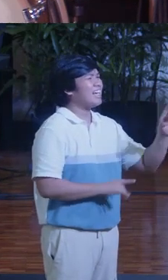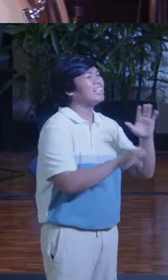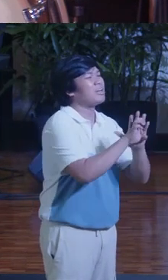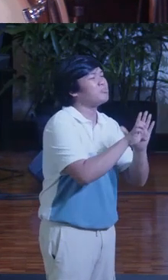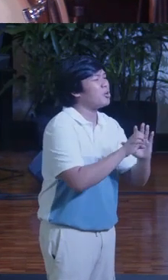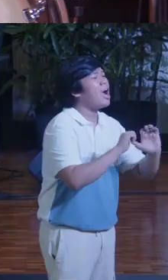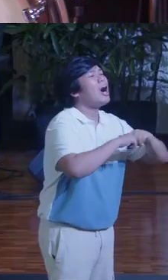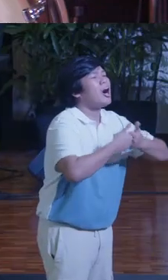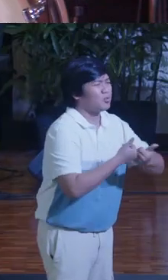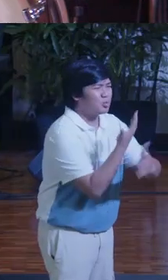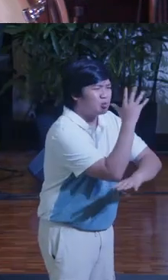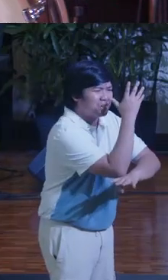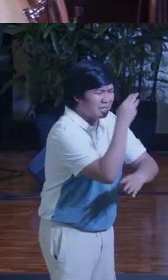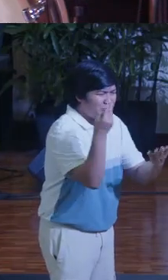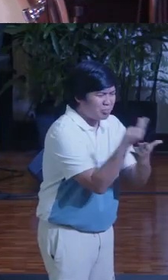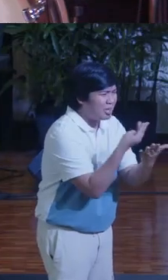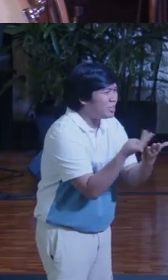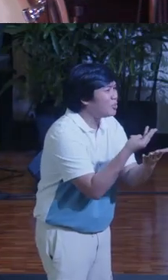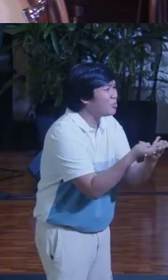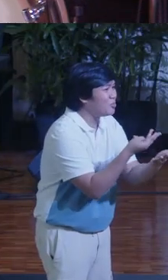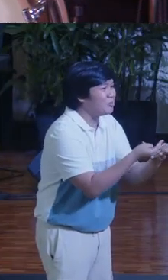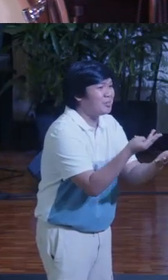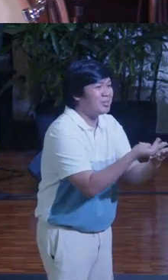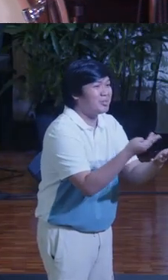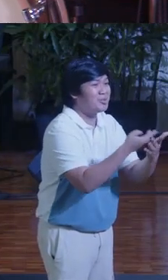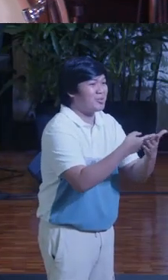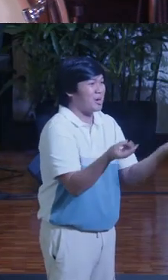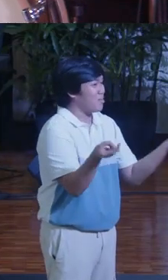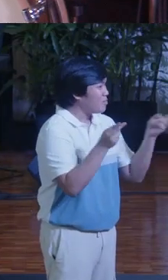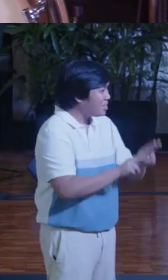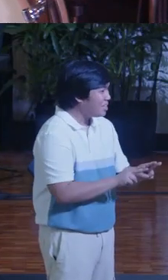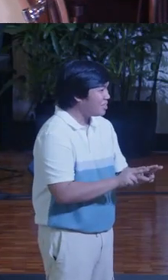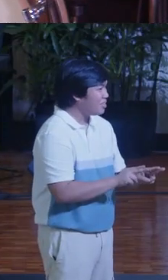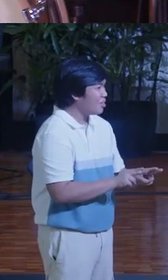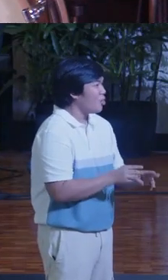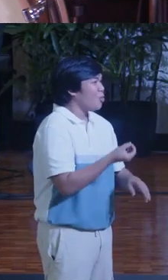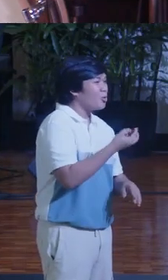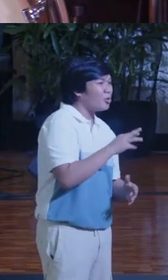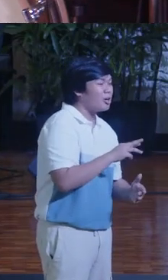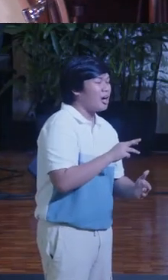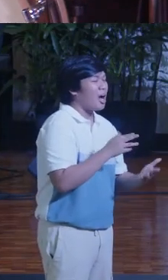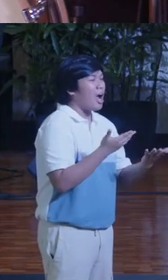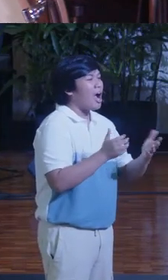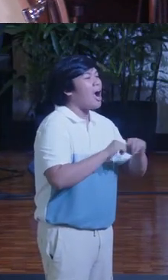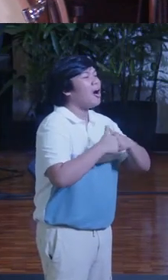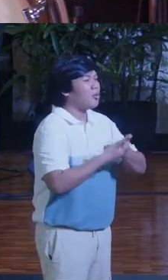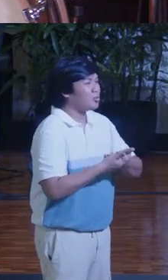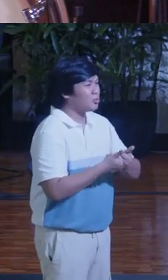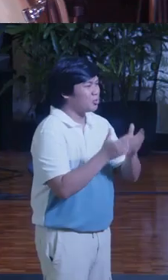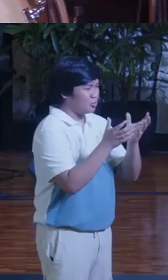no? Wala nang nakakabasa ng Aesop's Fables ngayon, no? Ang Aesop's Fables po ay